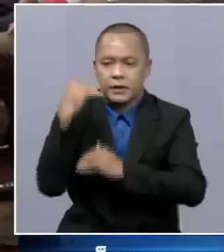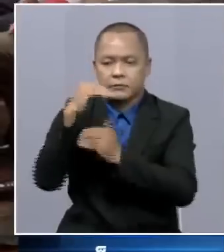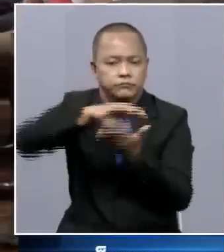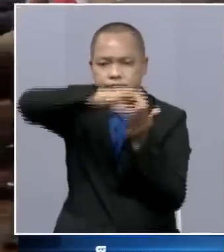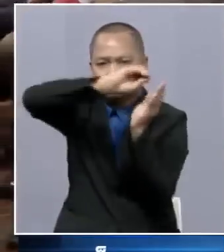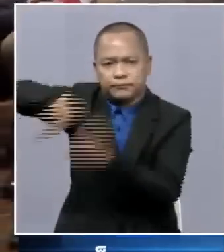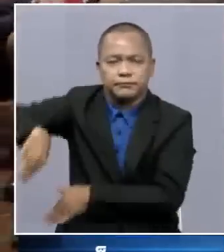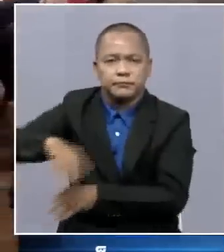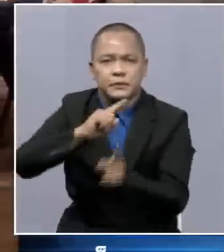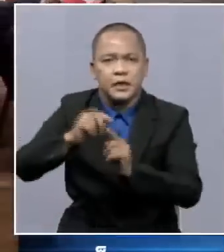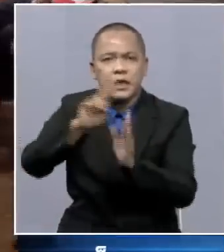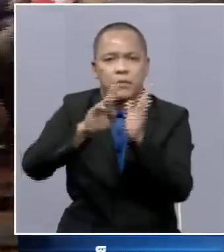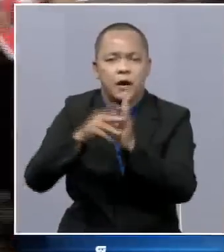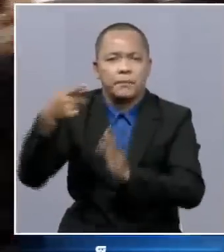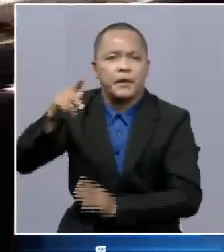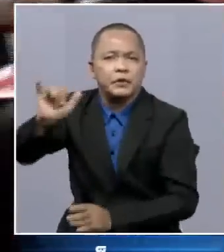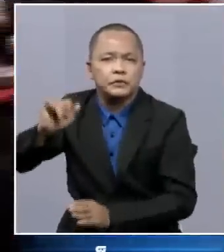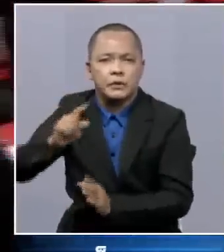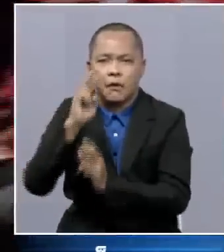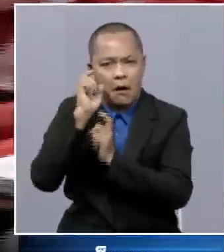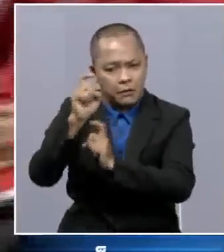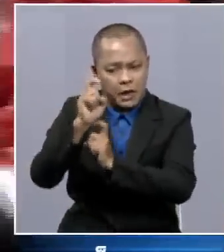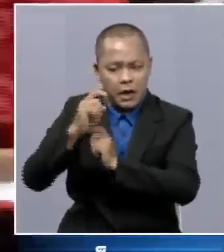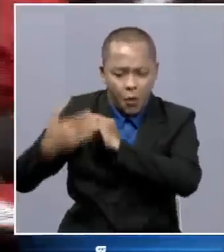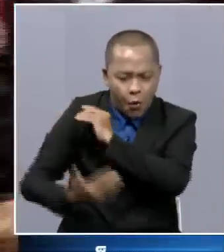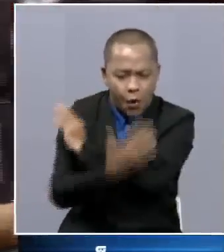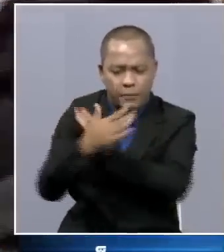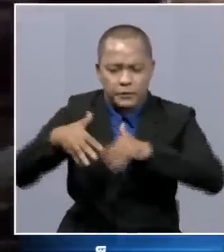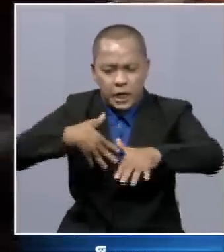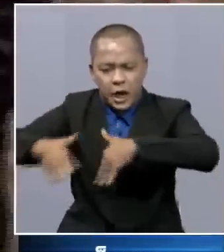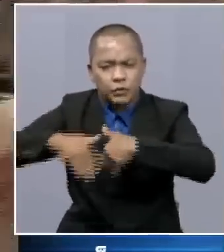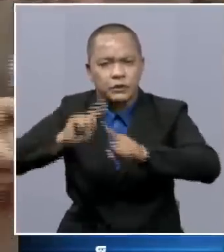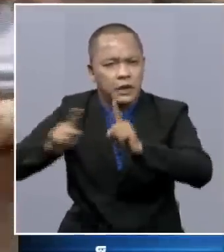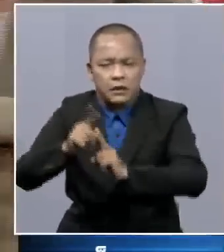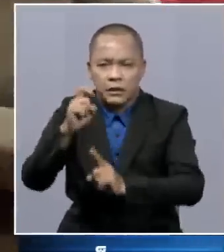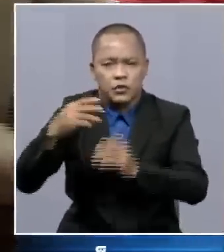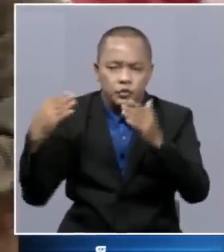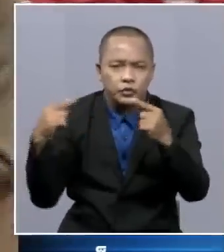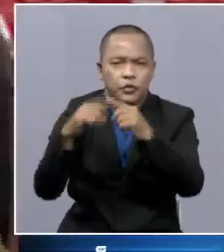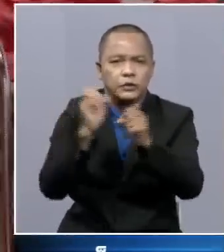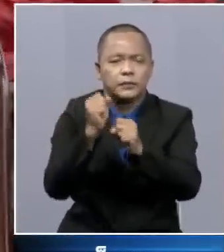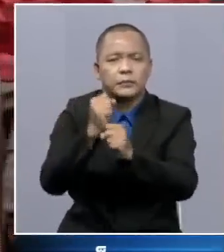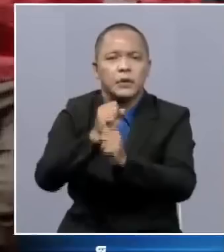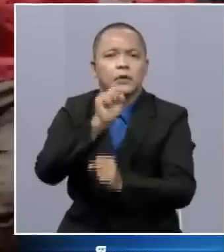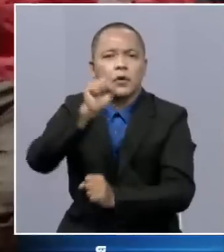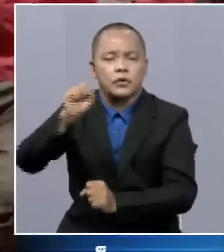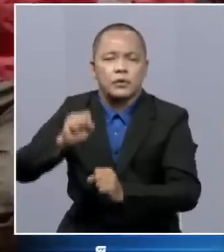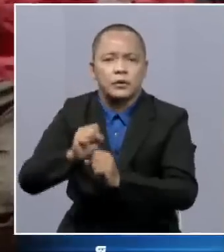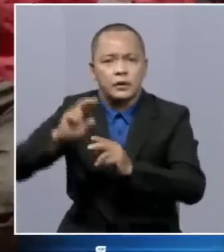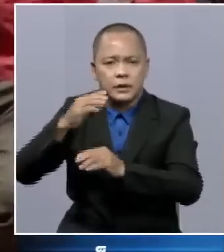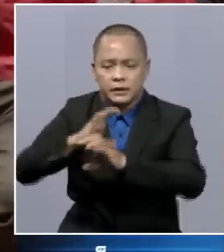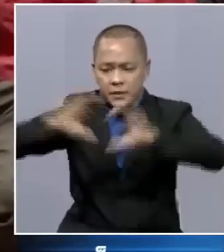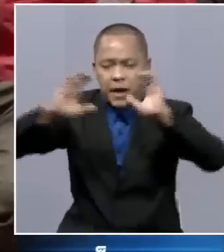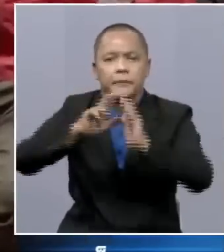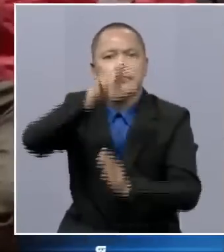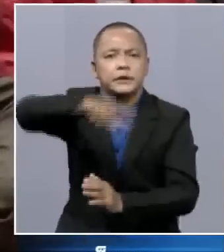ให้สิ้นซากระบอบประยุทธ์ซึ่งเป็นระบอบอันตรายทำลายโอกาสพี่น้องประชาชนเราจะเข้าสู่ทำเนียบในนามรัฐบาลเพื่อไทย